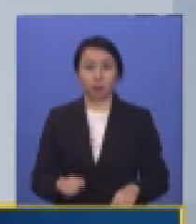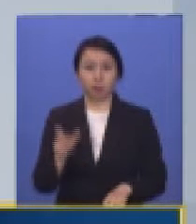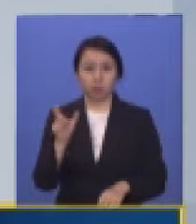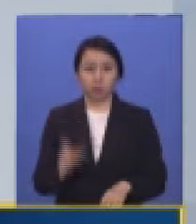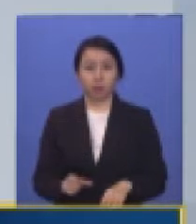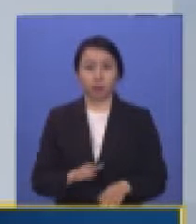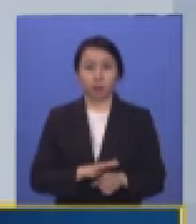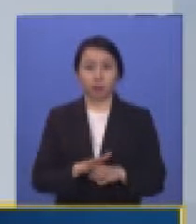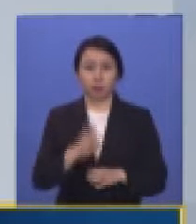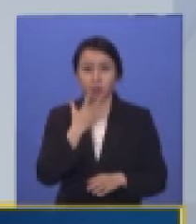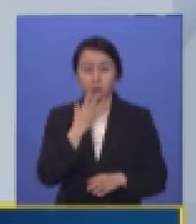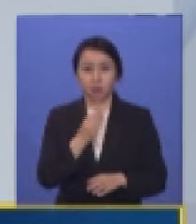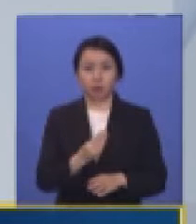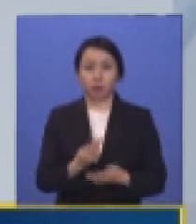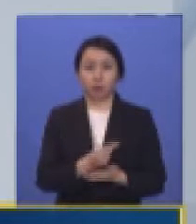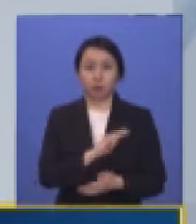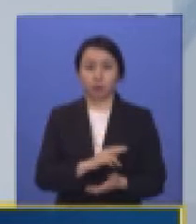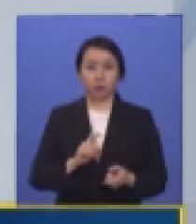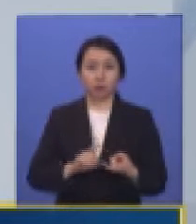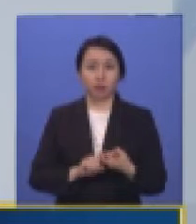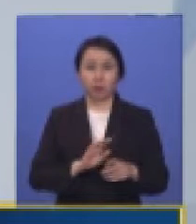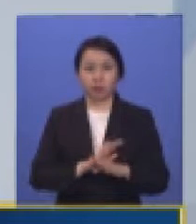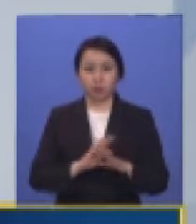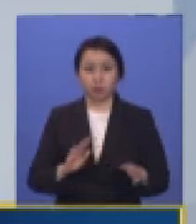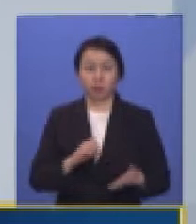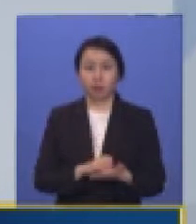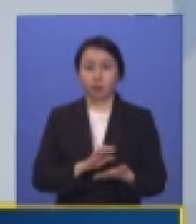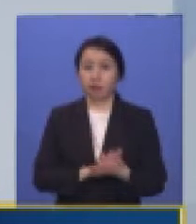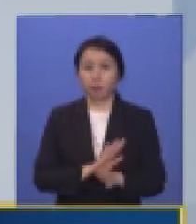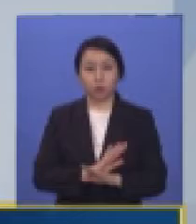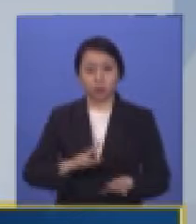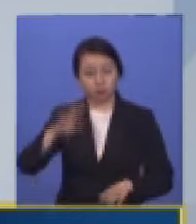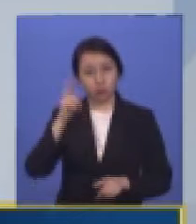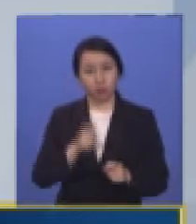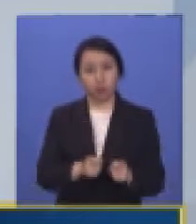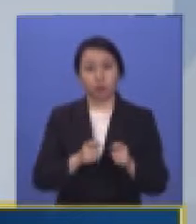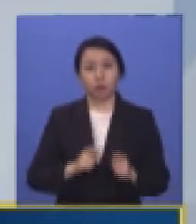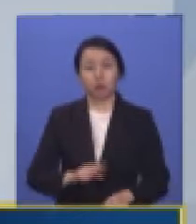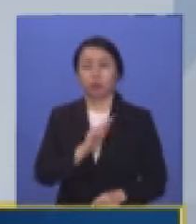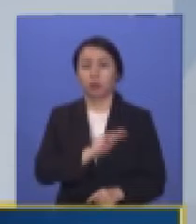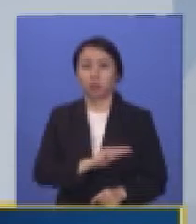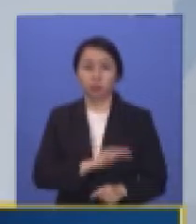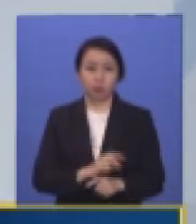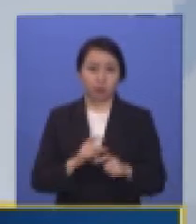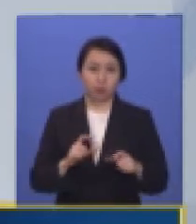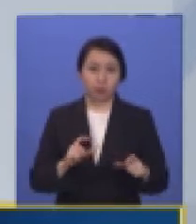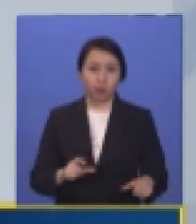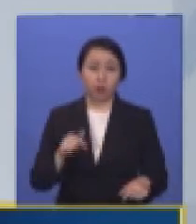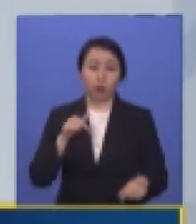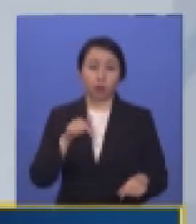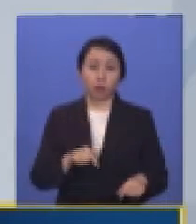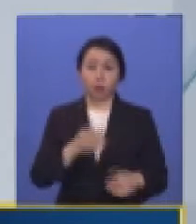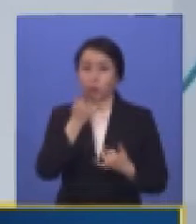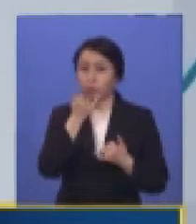по правам человека при осуществлении своих полномочий независим и не подотчетен государственным органам и должностным